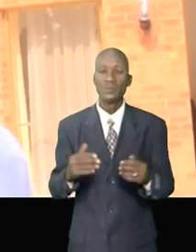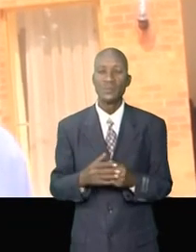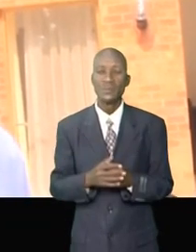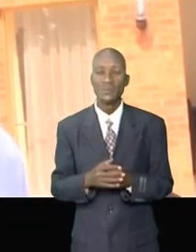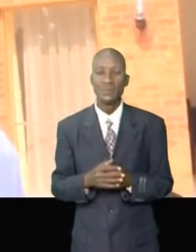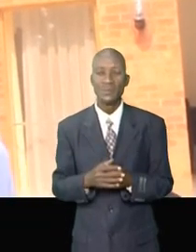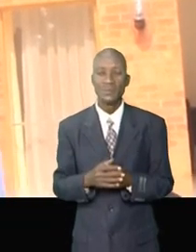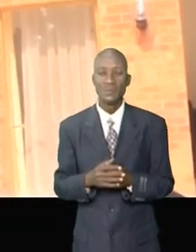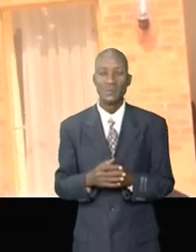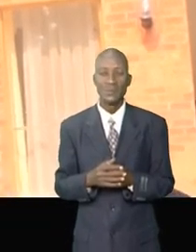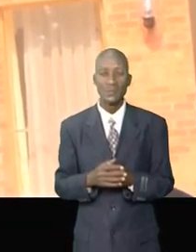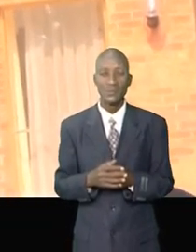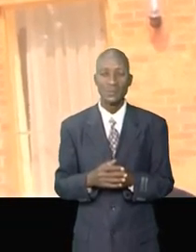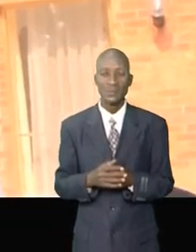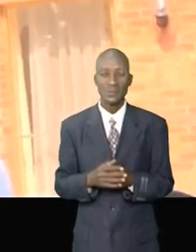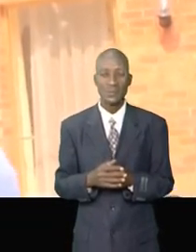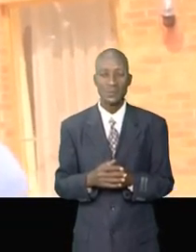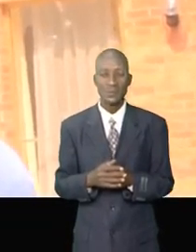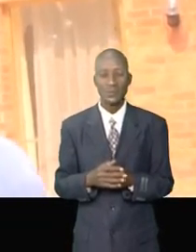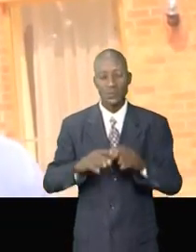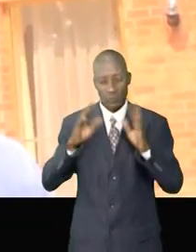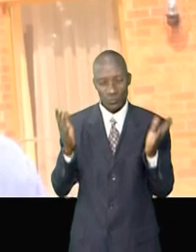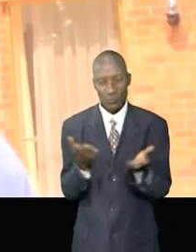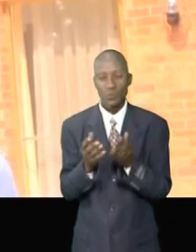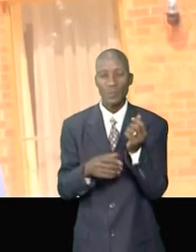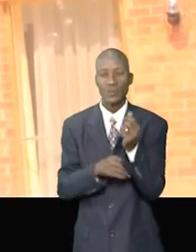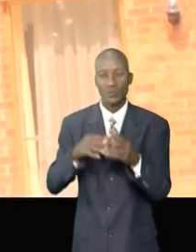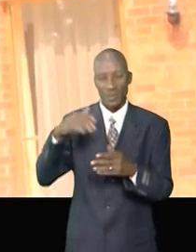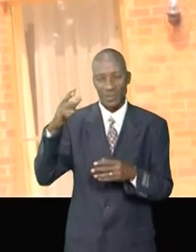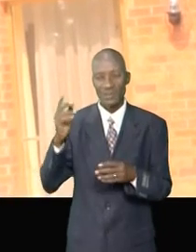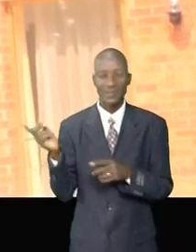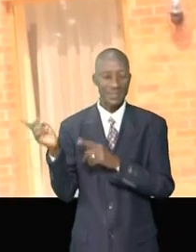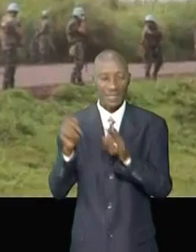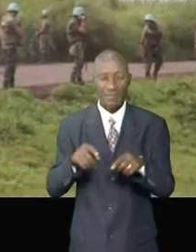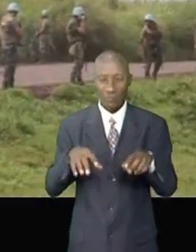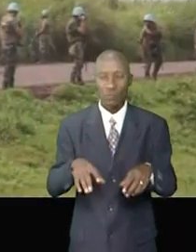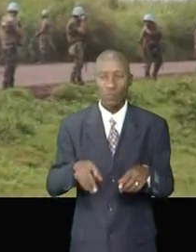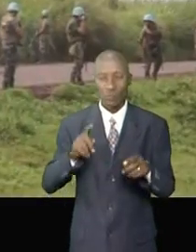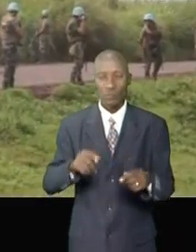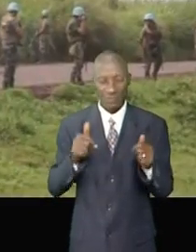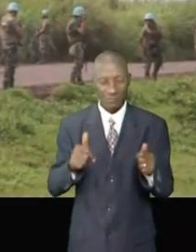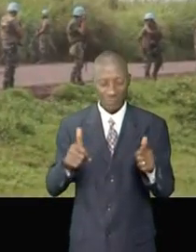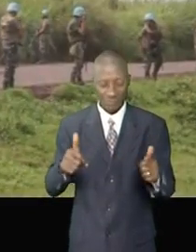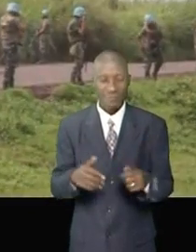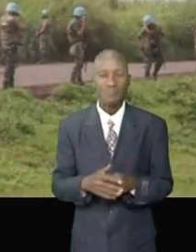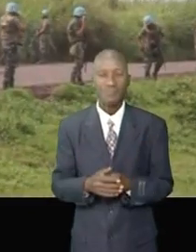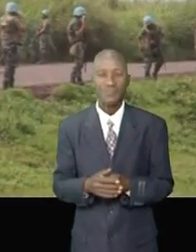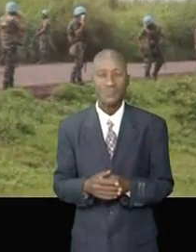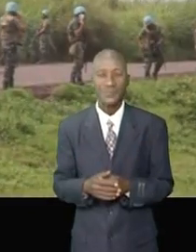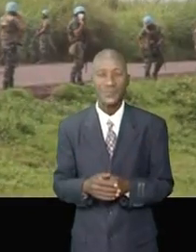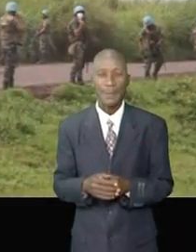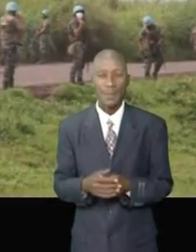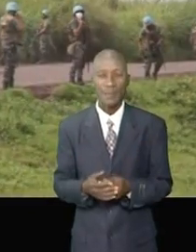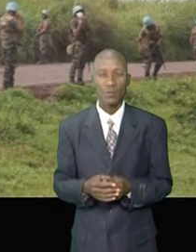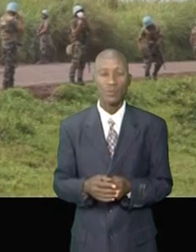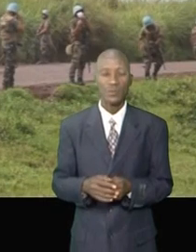leur gestion quotidienne, sur leur descente sur terrain, sur leur déplacement. C'est jeudi, une équipe d'enquêteurs du gouvernement